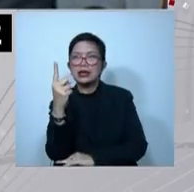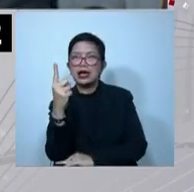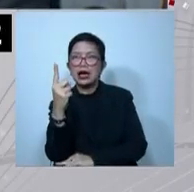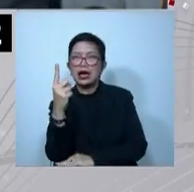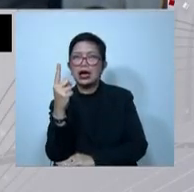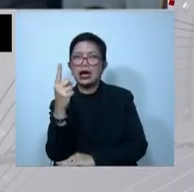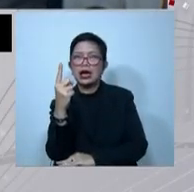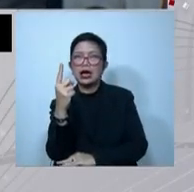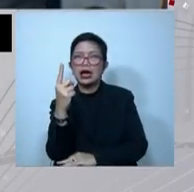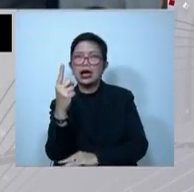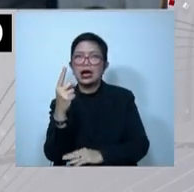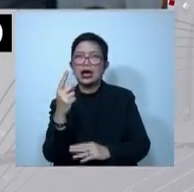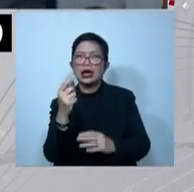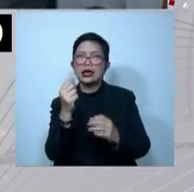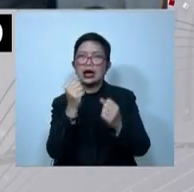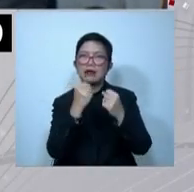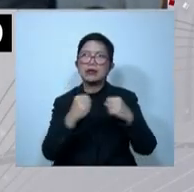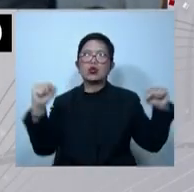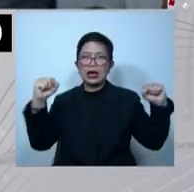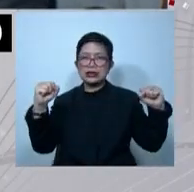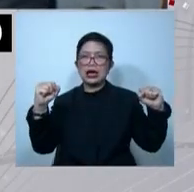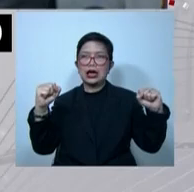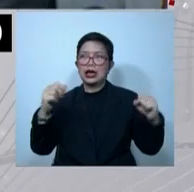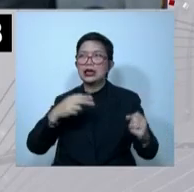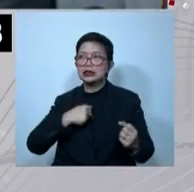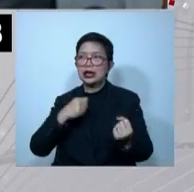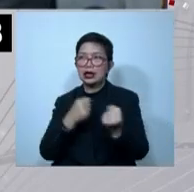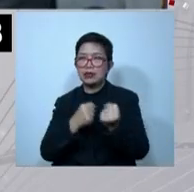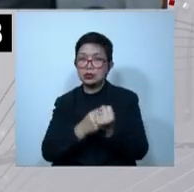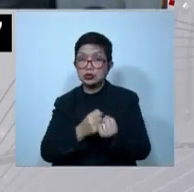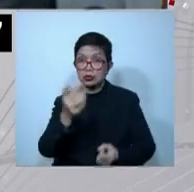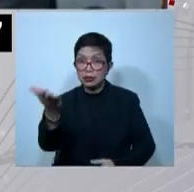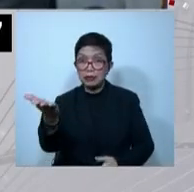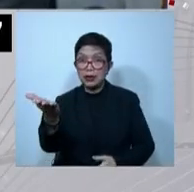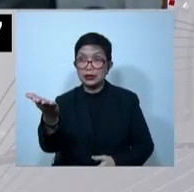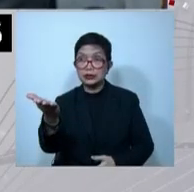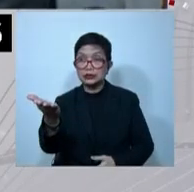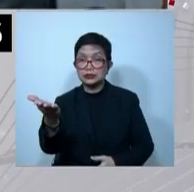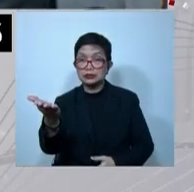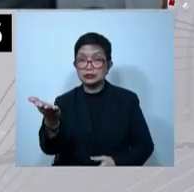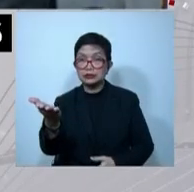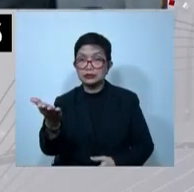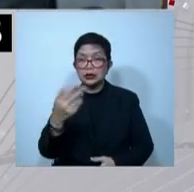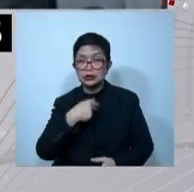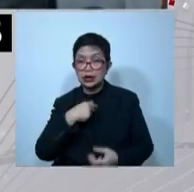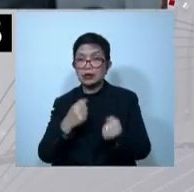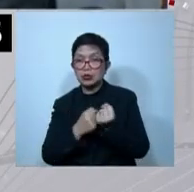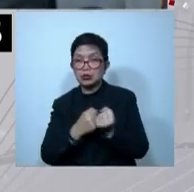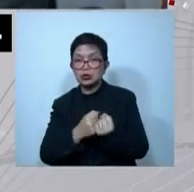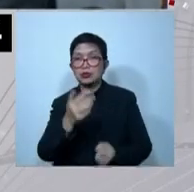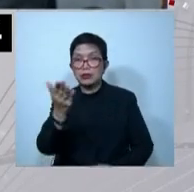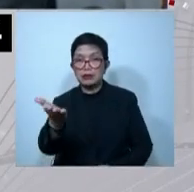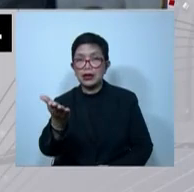ini masih mengemuka. Dan semangat itu juga didukung oleh integritas dan independensi